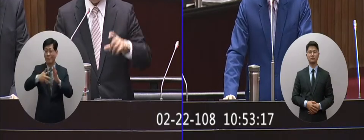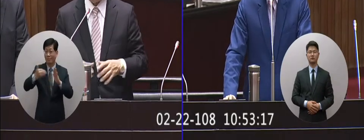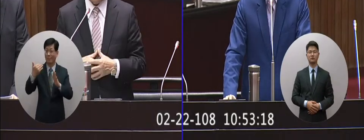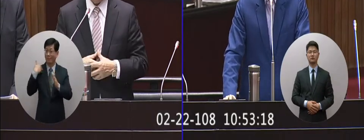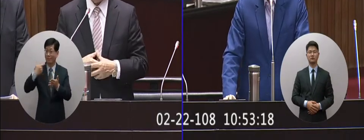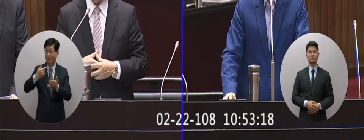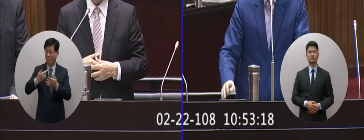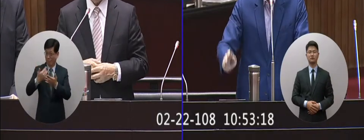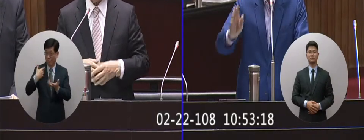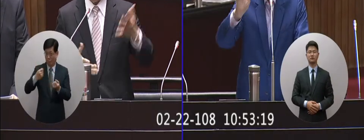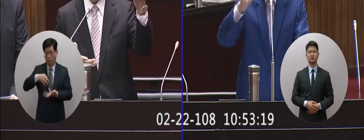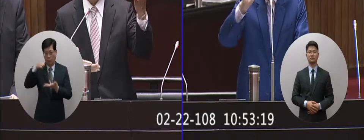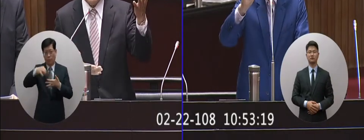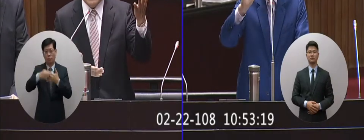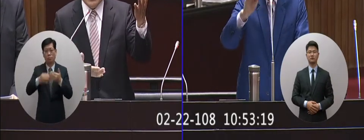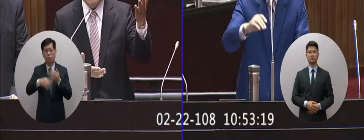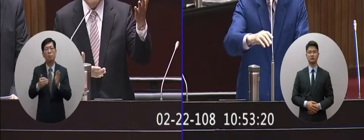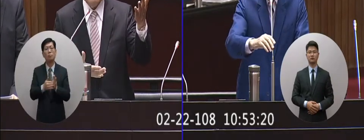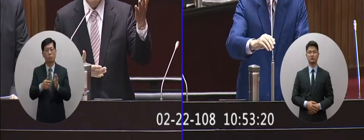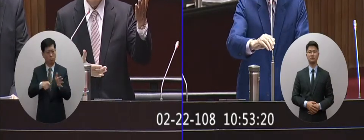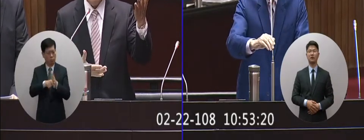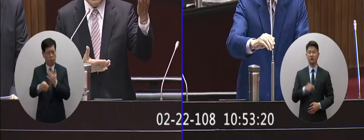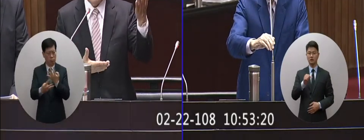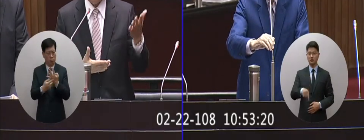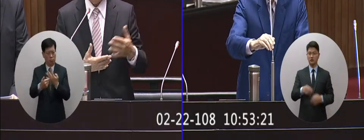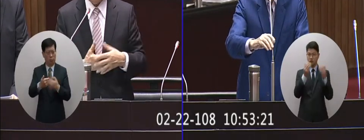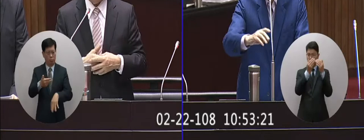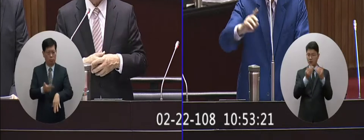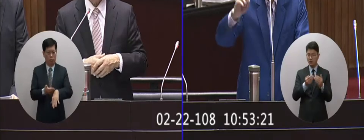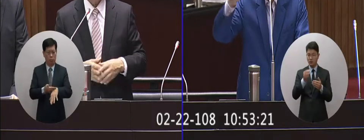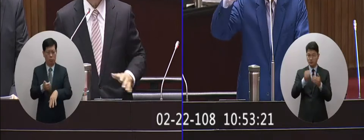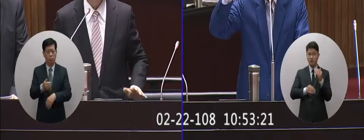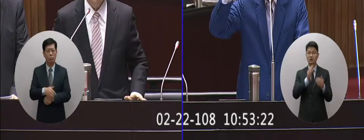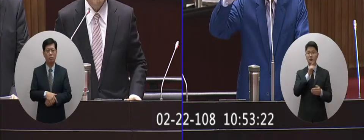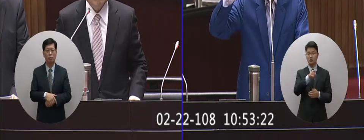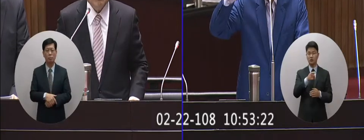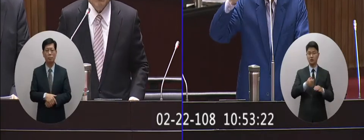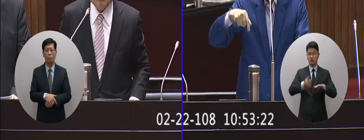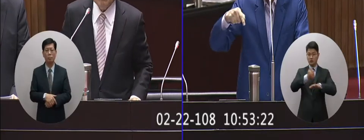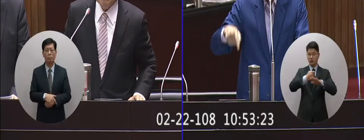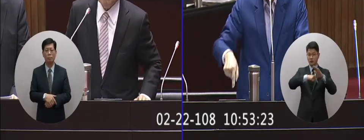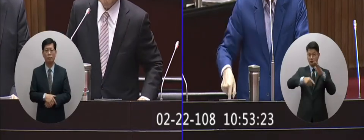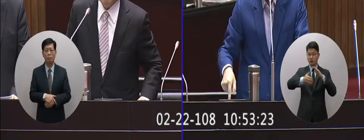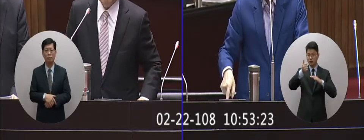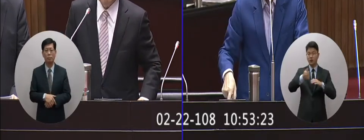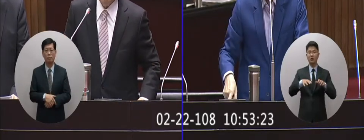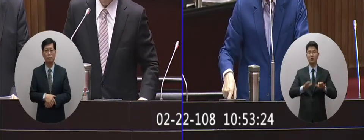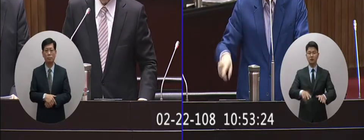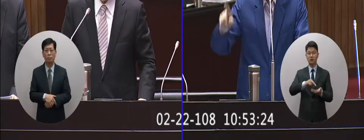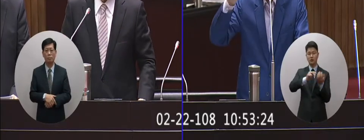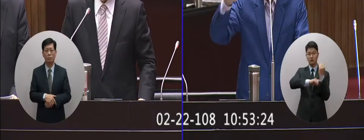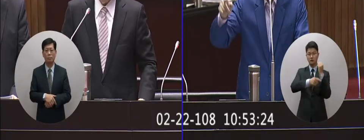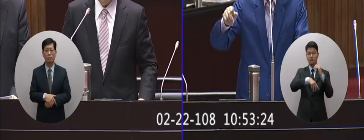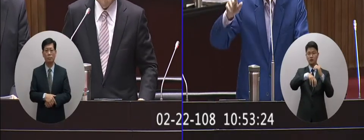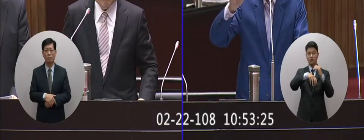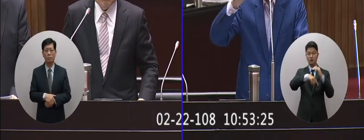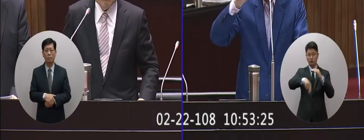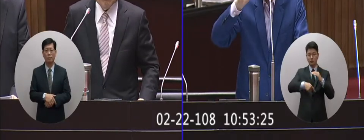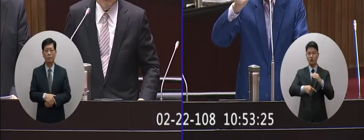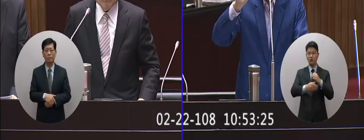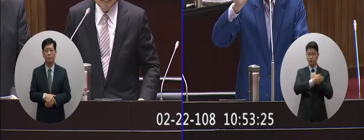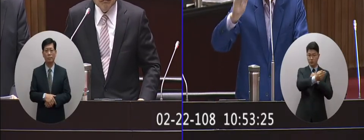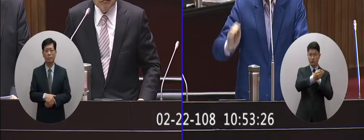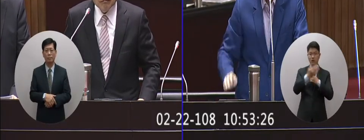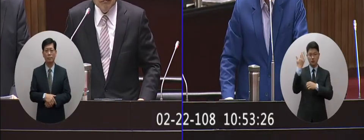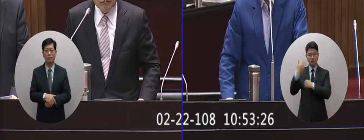还弄这个机制。那这个很专业 的机制啊，这个很专业。当院长了。在我现在立法院第九届，在第八届，